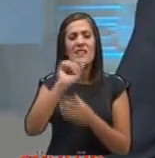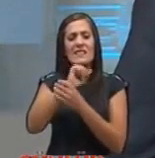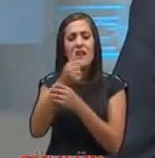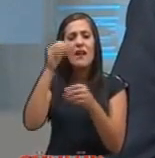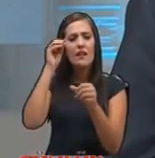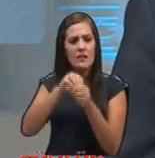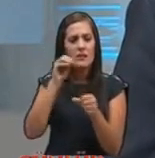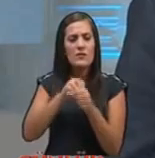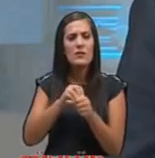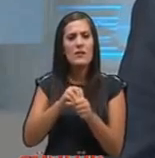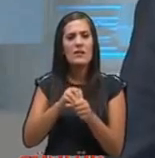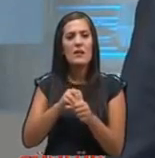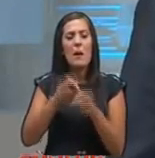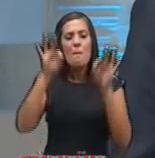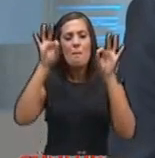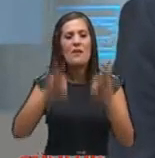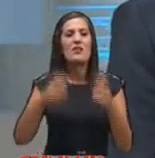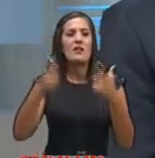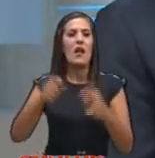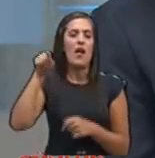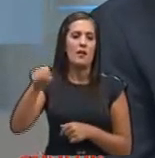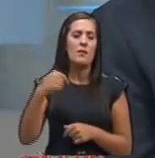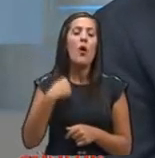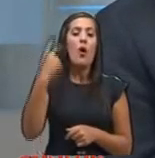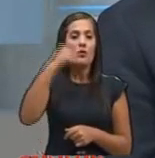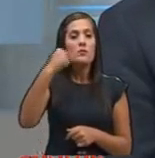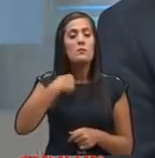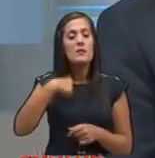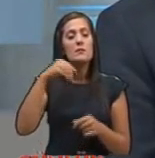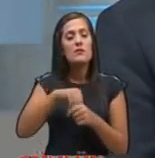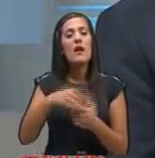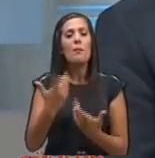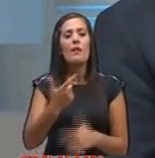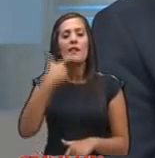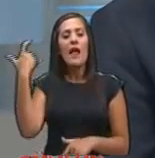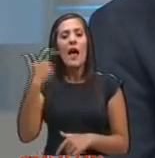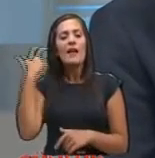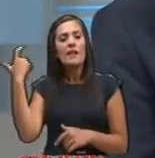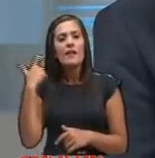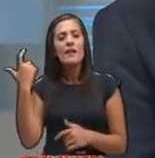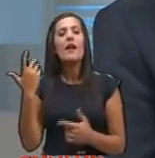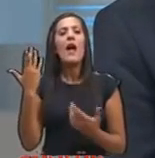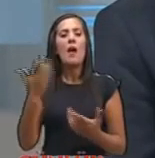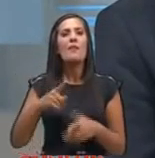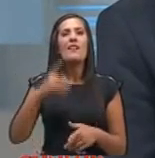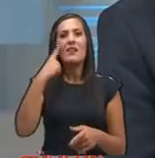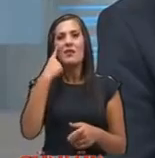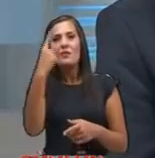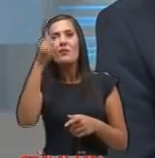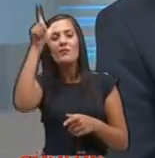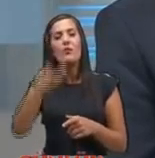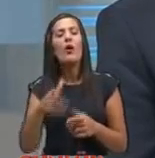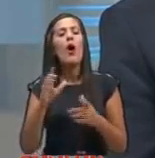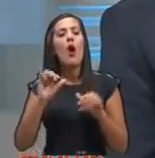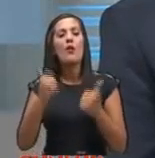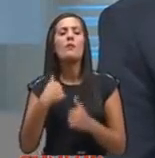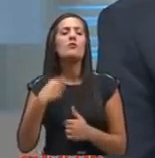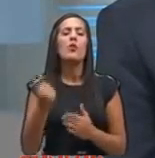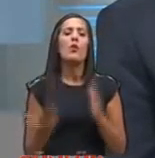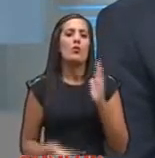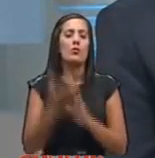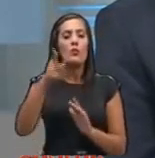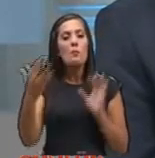sanatın başlandığı yerdir. O yüzden bizim için hem tarihsel hem figüratif önemi çok yüksektir.